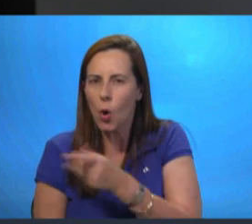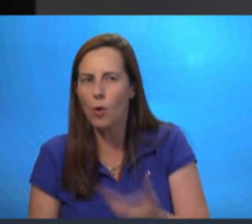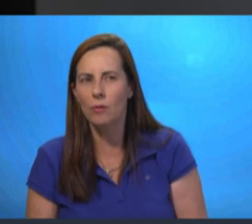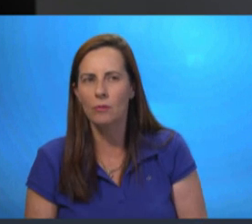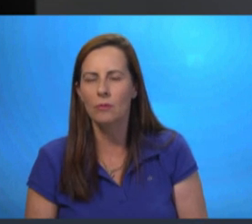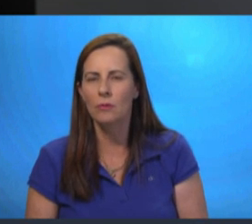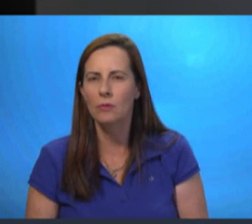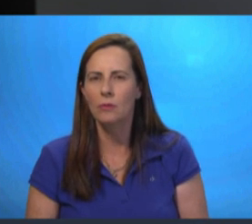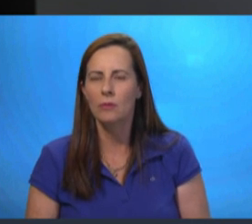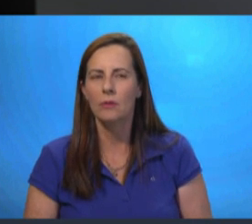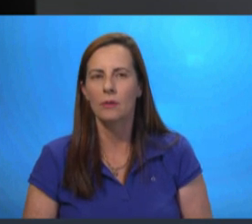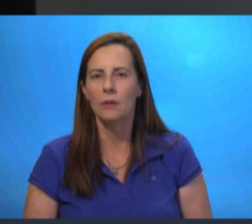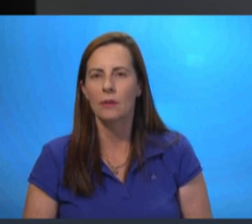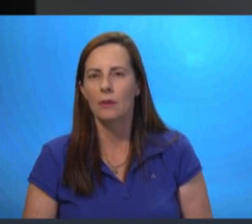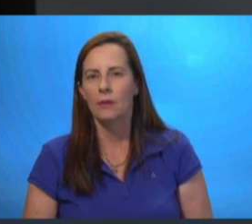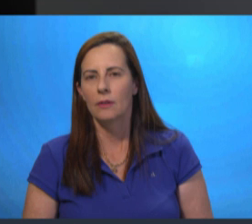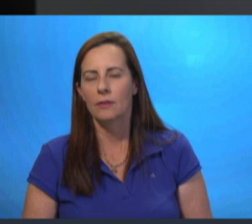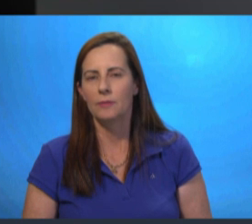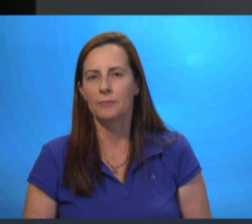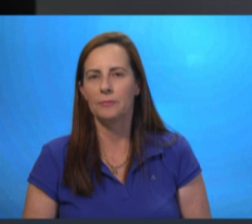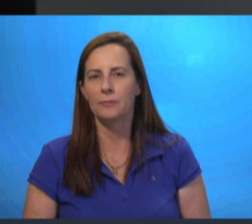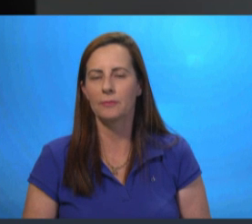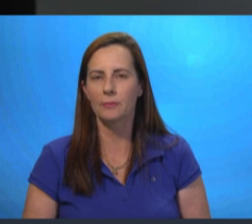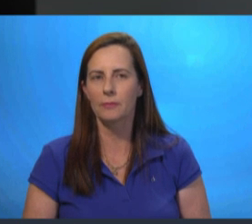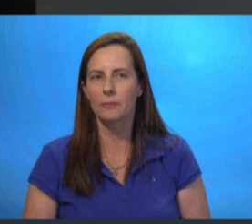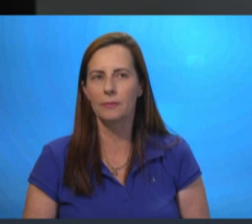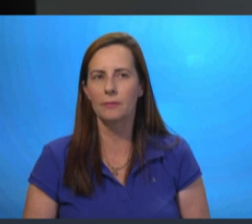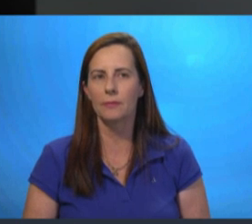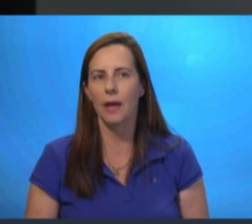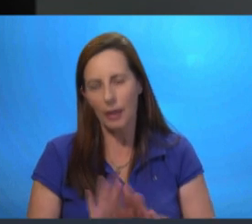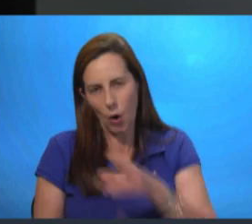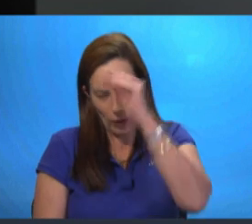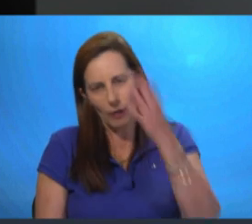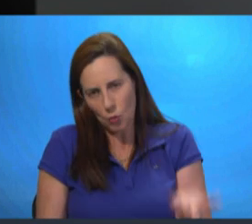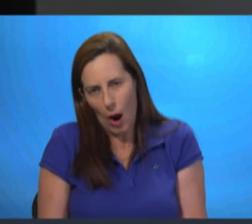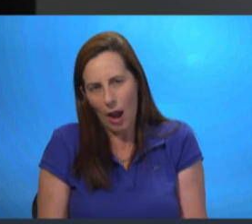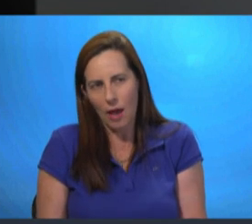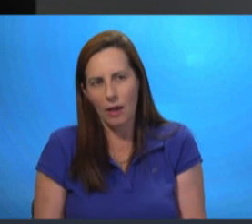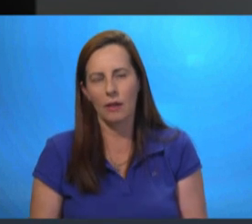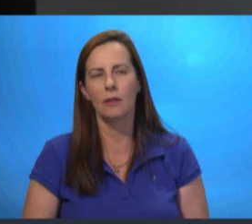די, נהוגה, ורק זה, אני אדור.